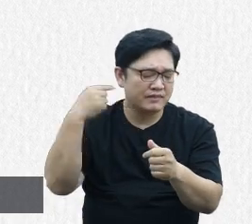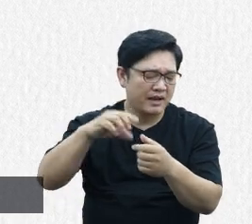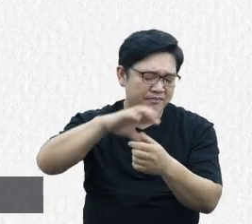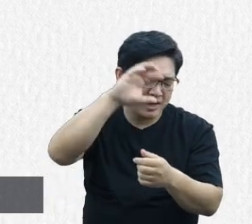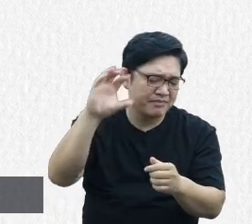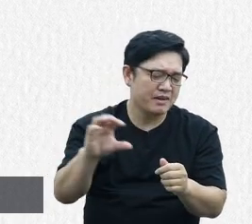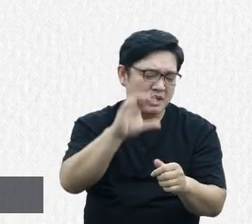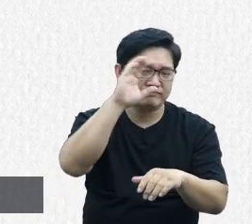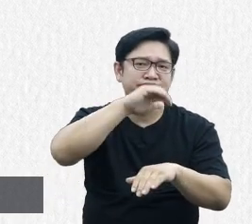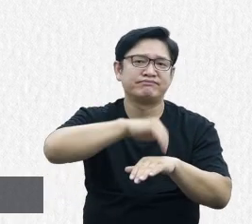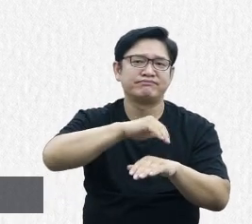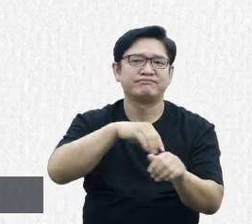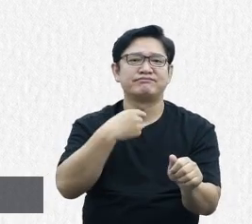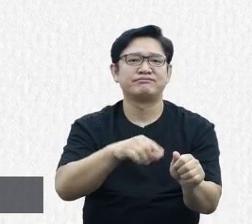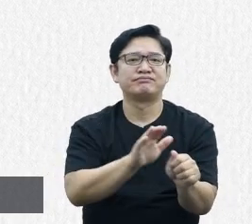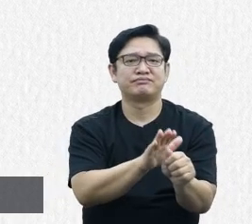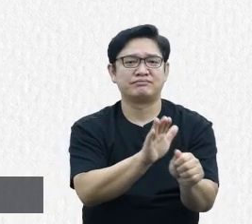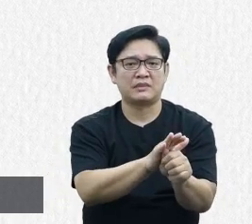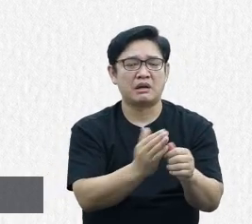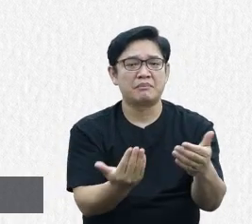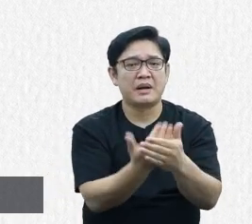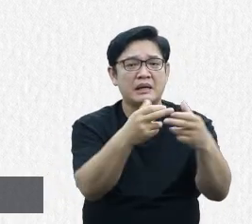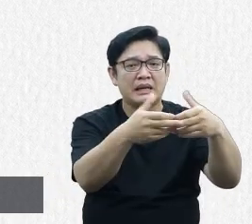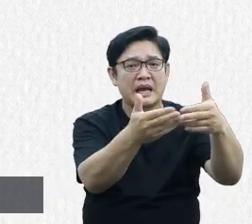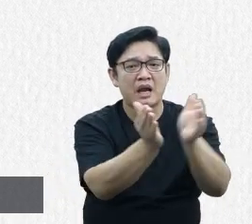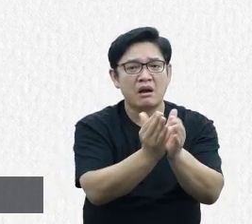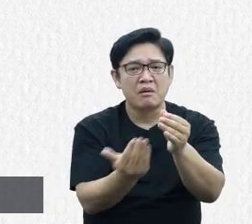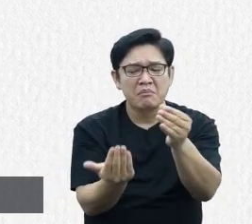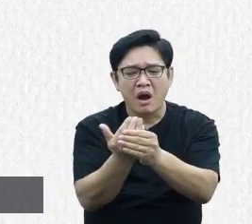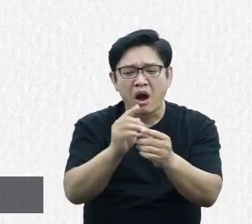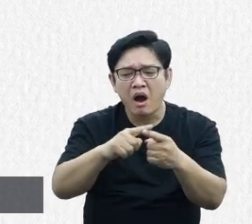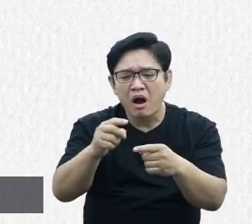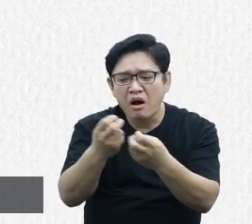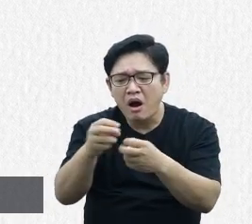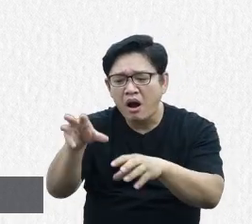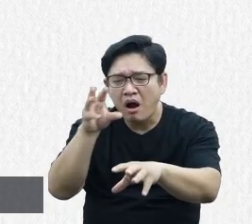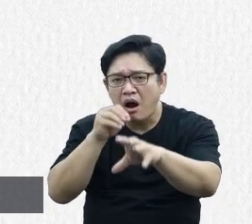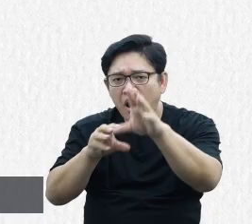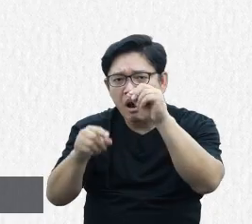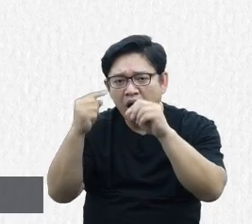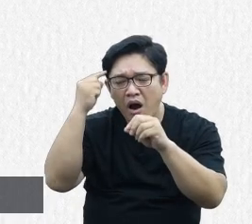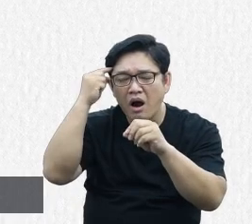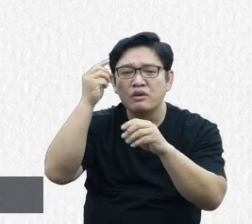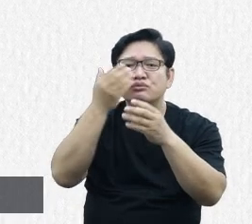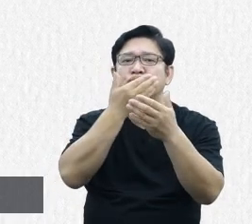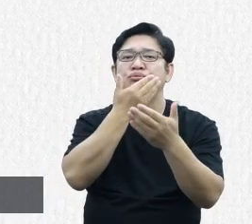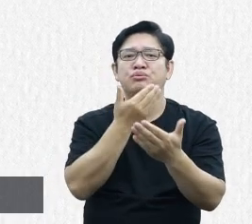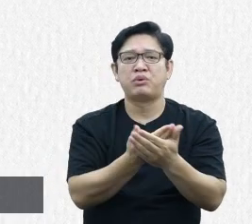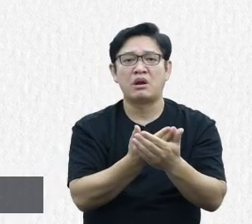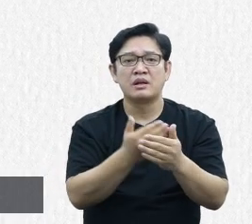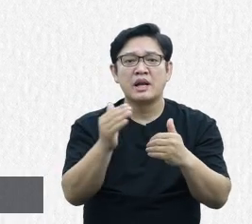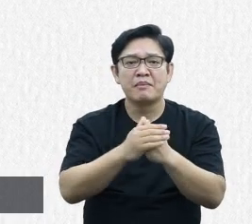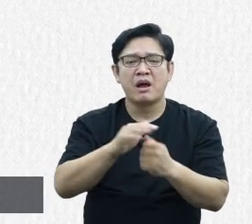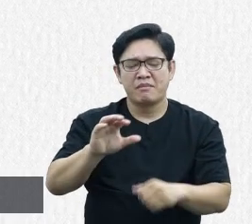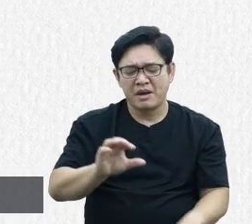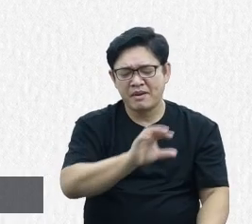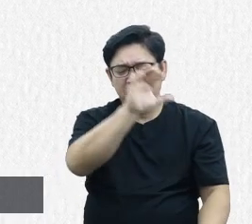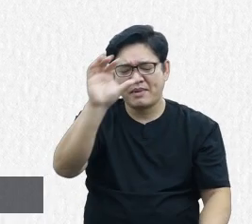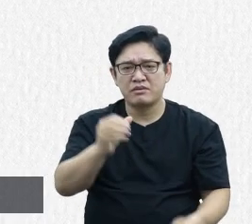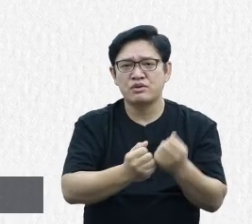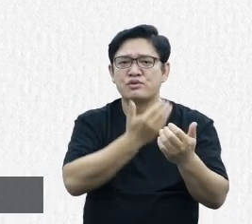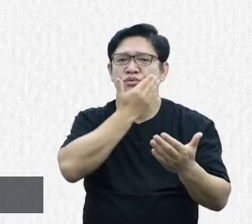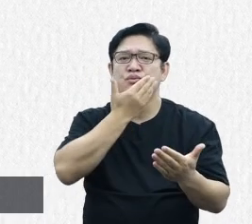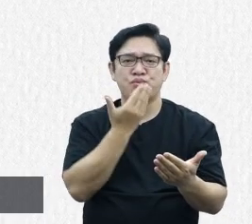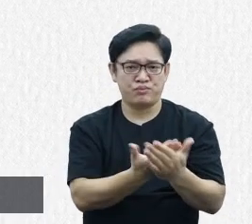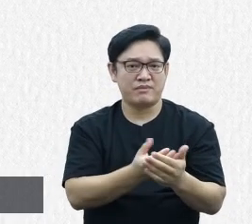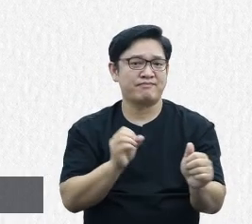합니다. 발달장애인이 재난을 인식하고 대피 방법을 이해할 수 있도록 단계적으로 단순화하여 설명하는